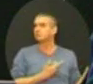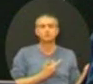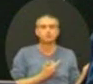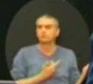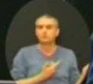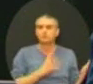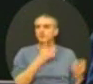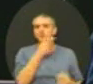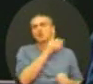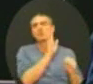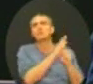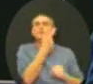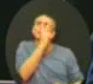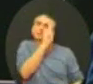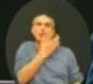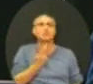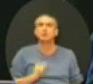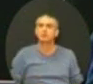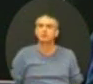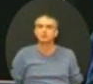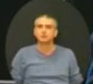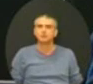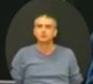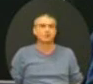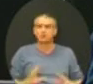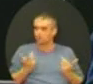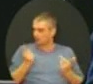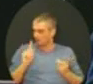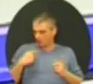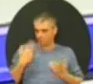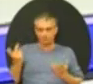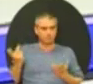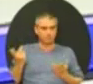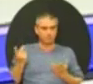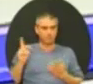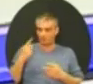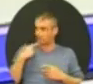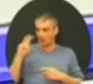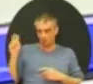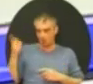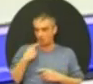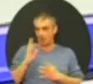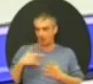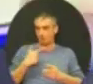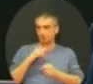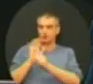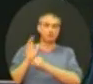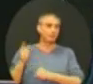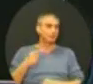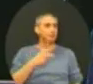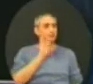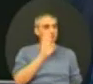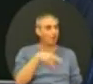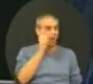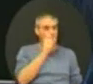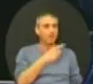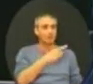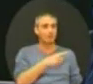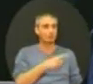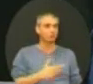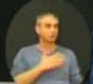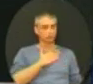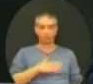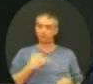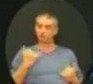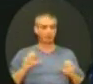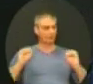למה אתכם דופקים יותר לצורך העניין? גם המתנחל אומר היום בעמונה, דופקים אותי. כן, גם יכול בן אדם שרוצה